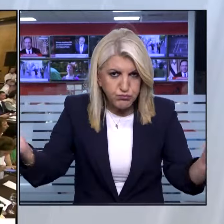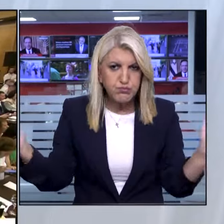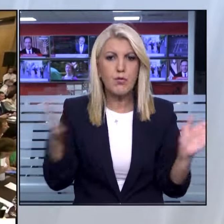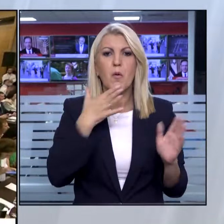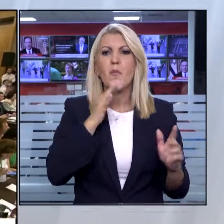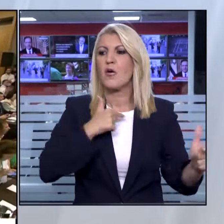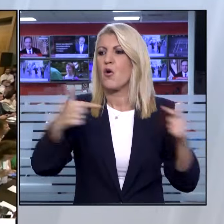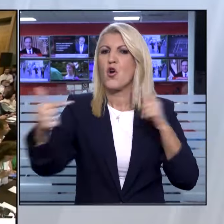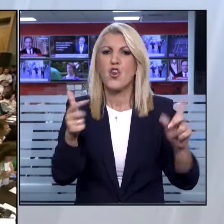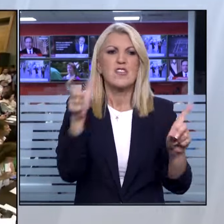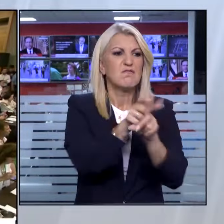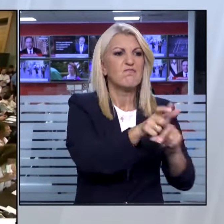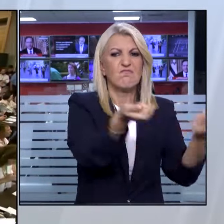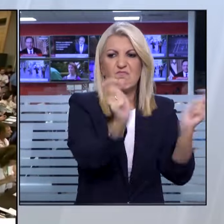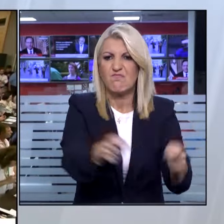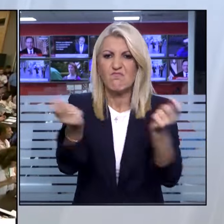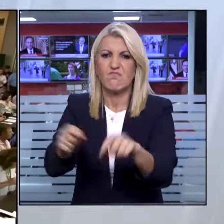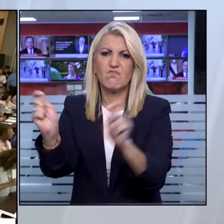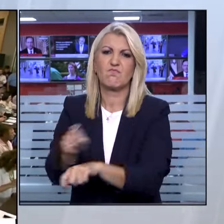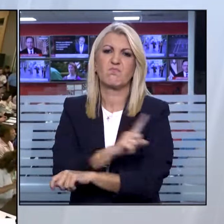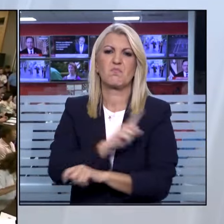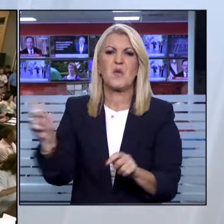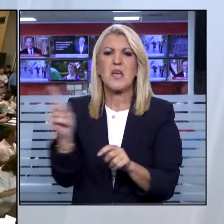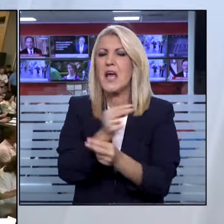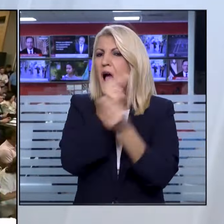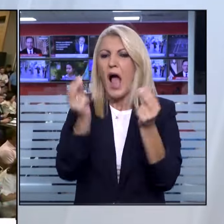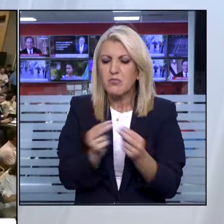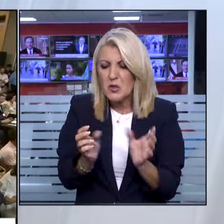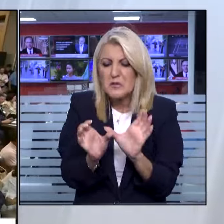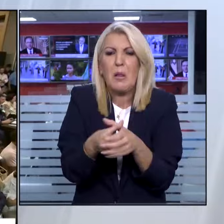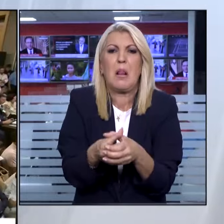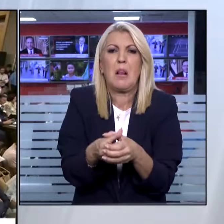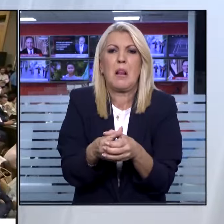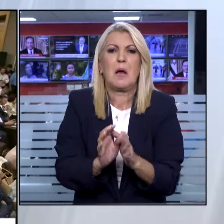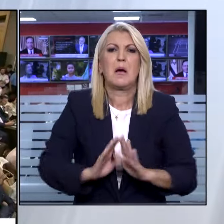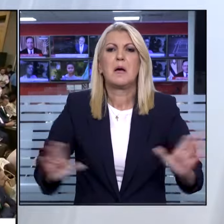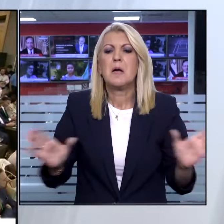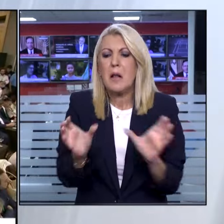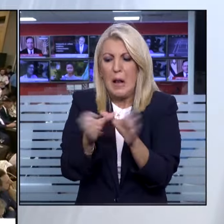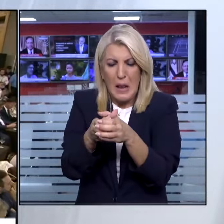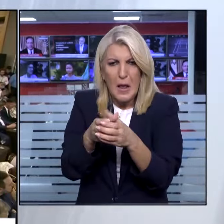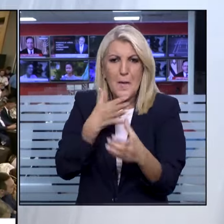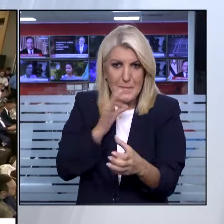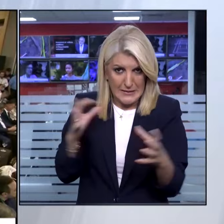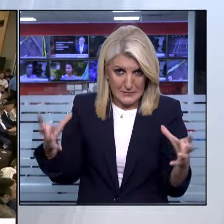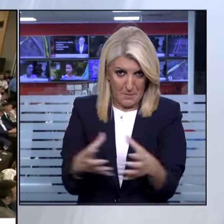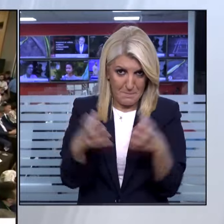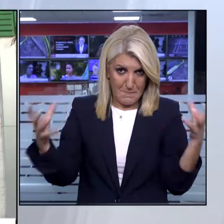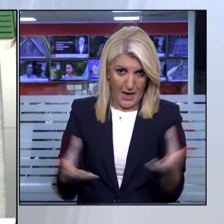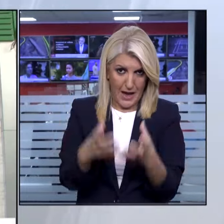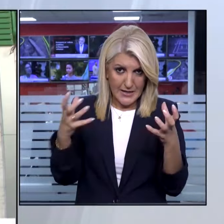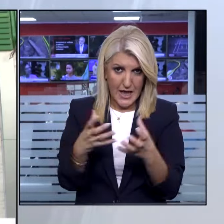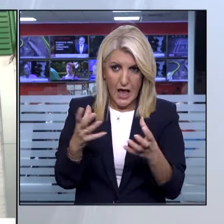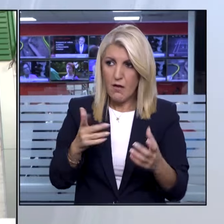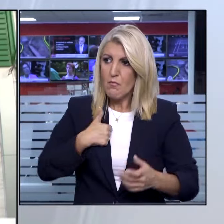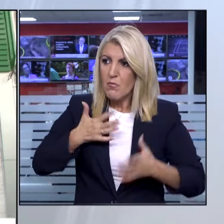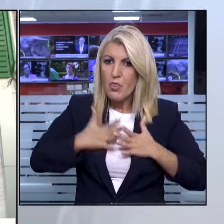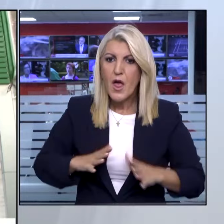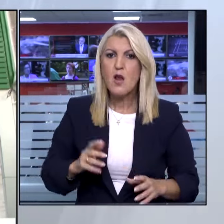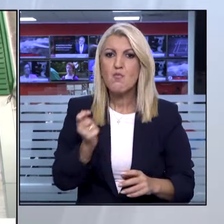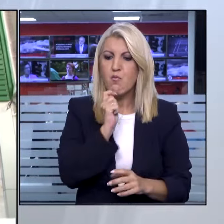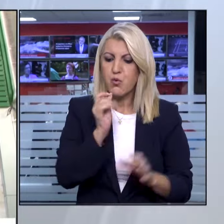και μικρό κόμμα το οποίο στη συνέχεια αποδεικνύεται ότι γίνεται μια παρέα και όχι ένα μεγάλο κόμμα συμμετοχικό.